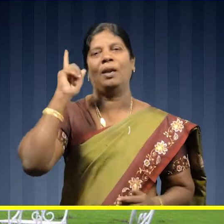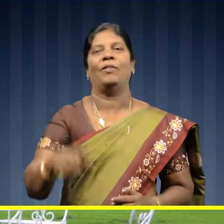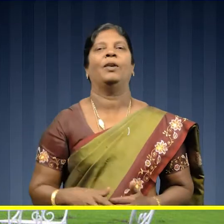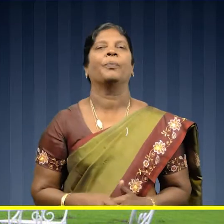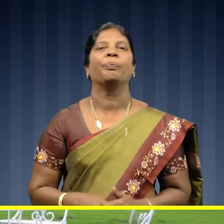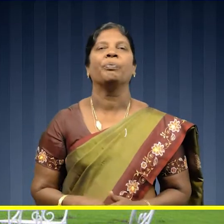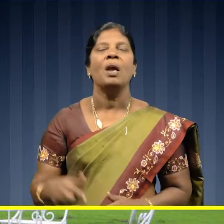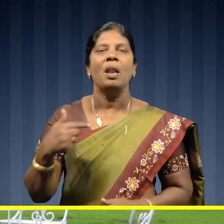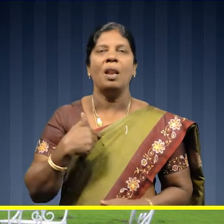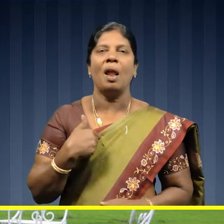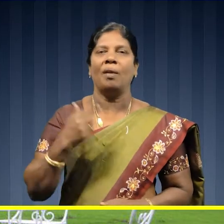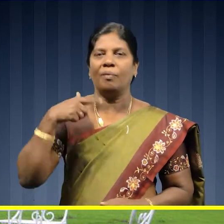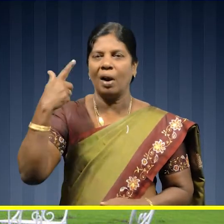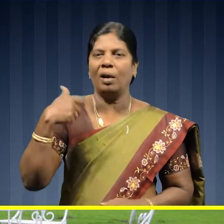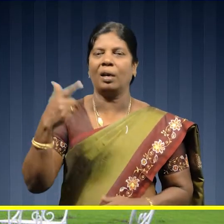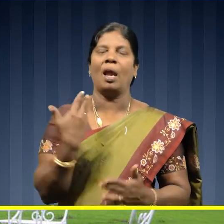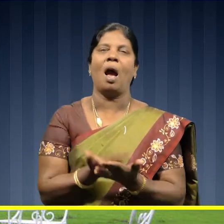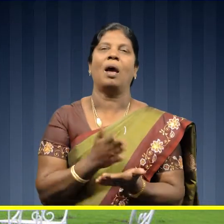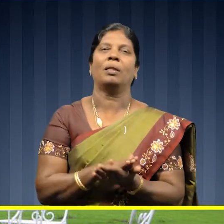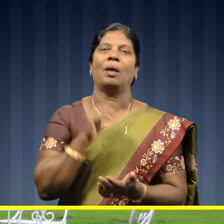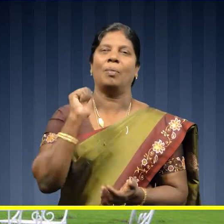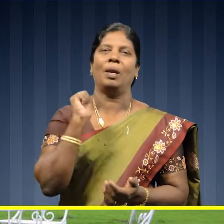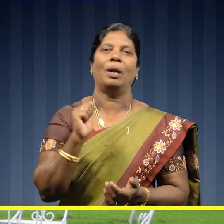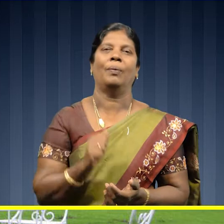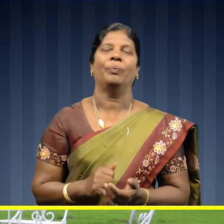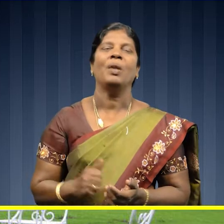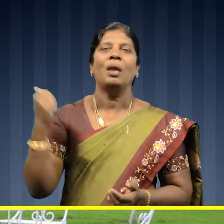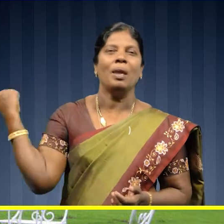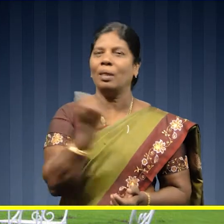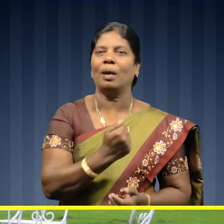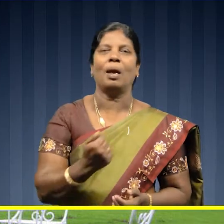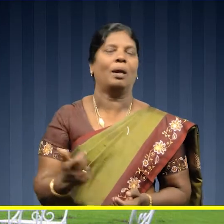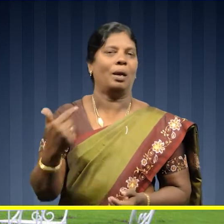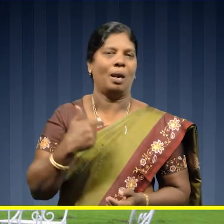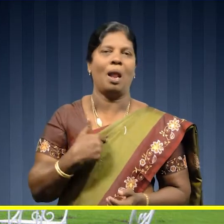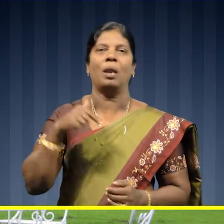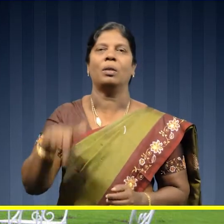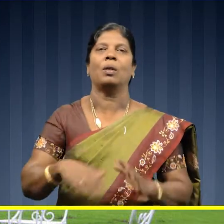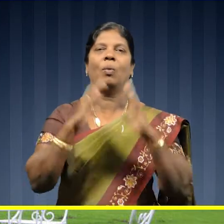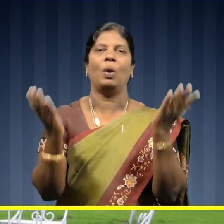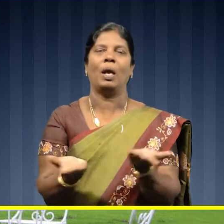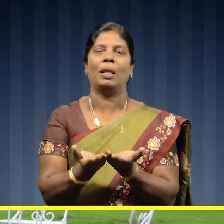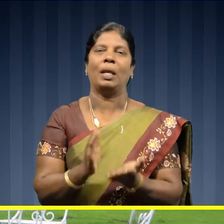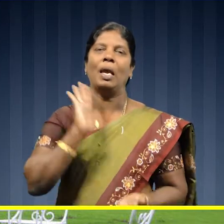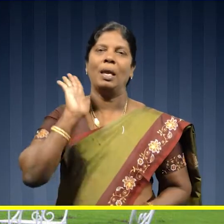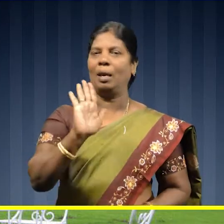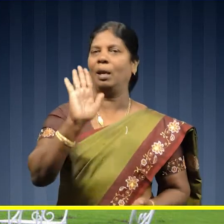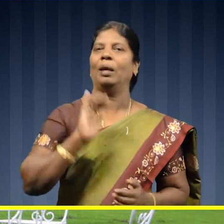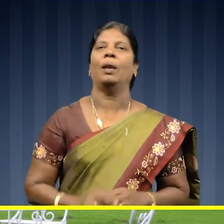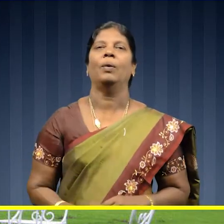யோசிக்க வேண்டும். நான் வாழ்கிற வாழ்க்கையினுடைய அர்த்தம் என்ன, பொருள் என்ன, நான் எதற்காக இந்த